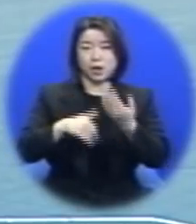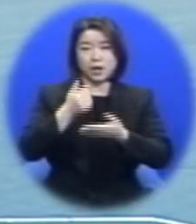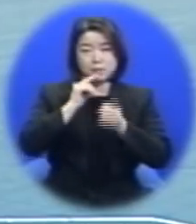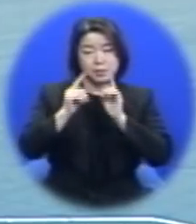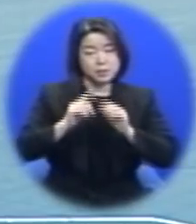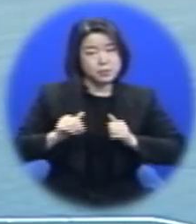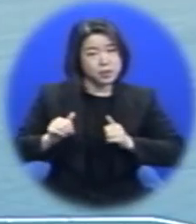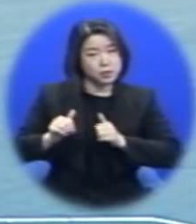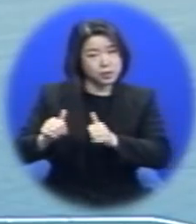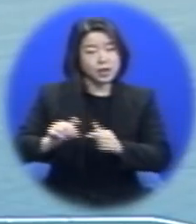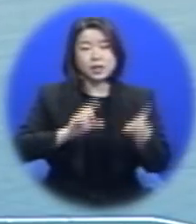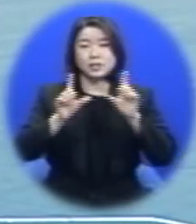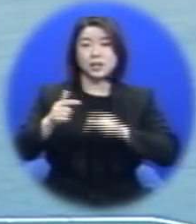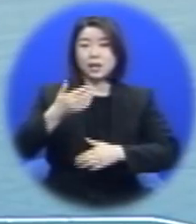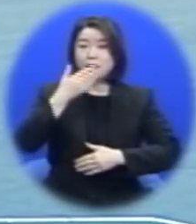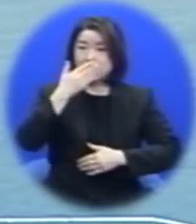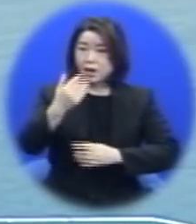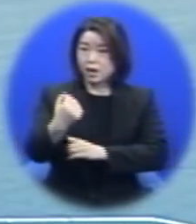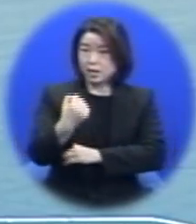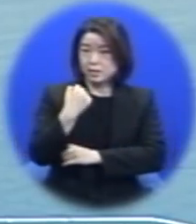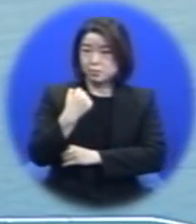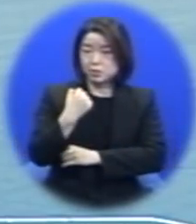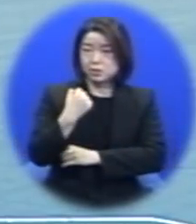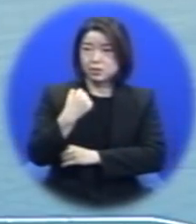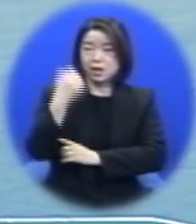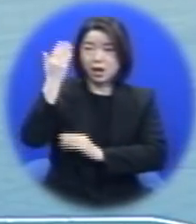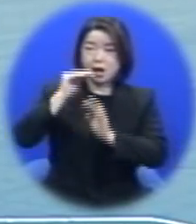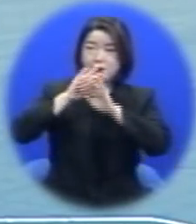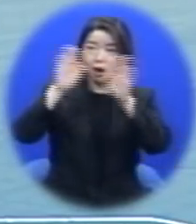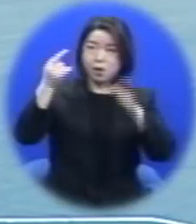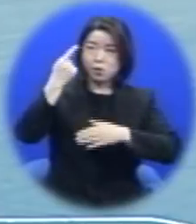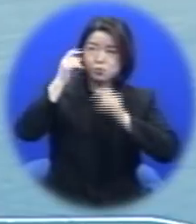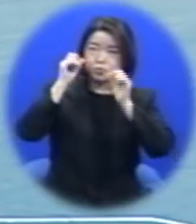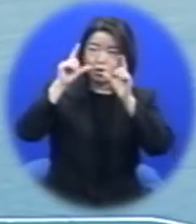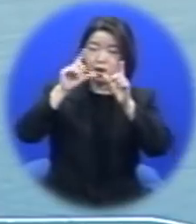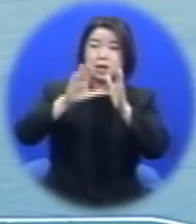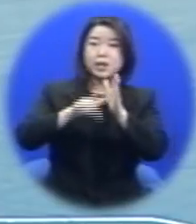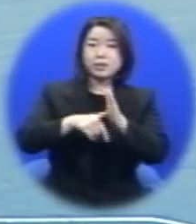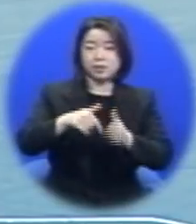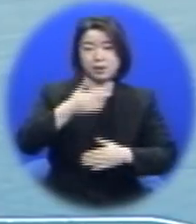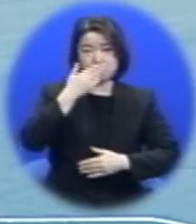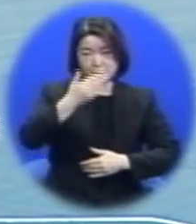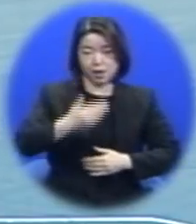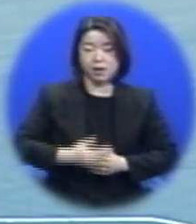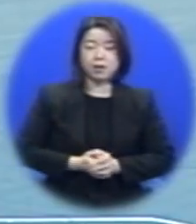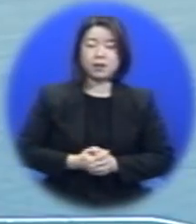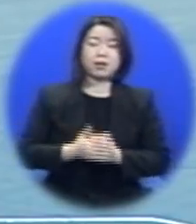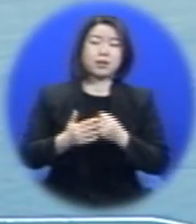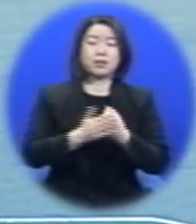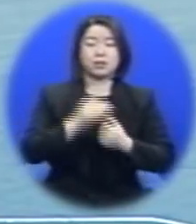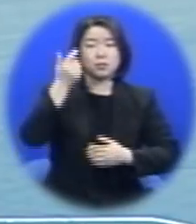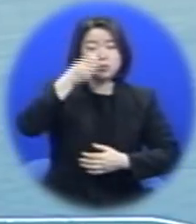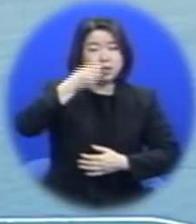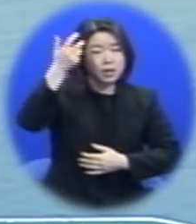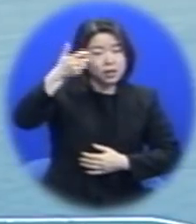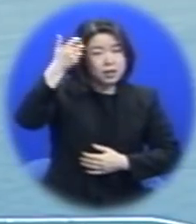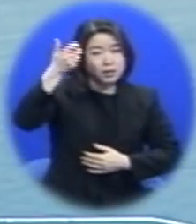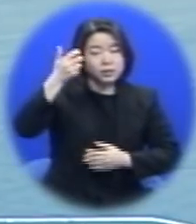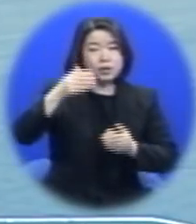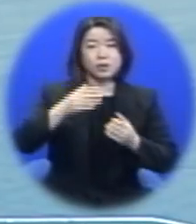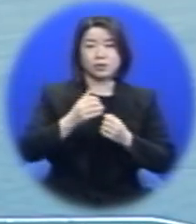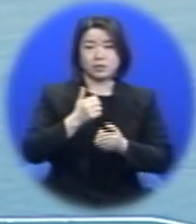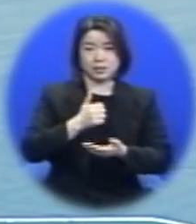열려서 하늘을 바라볼 때 오게 됩니다. 그래서 성령께서 요한을